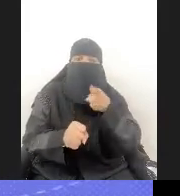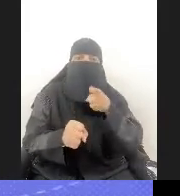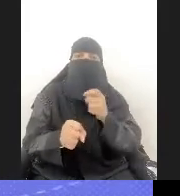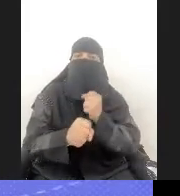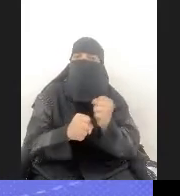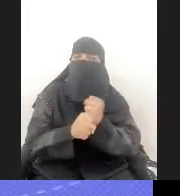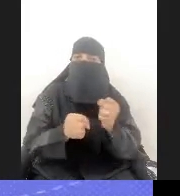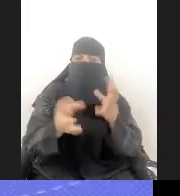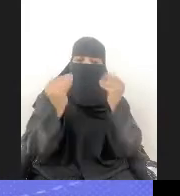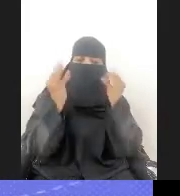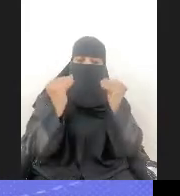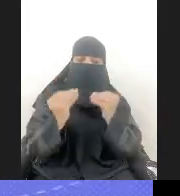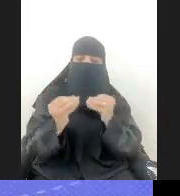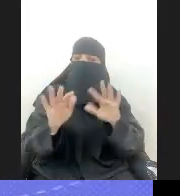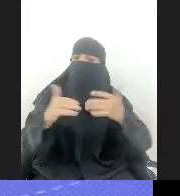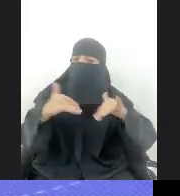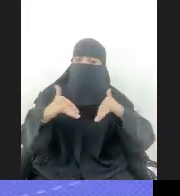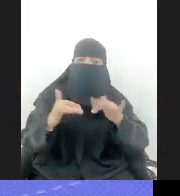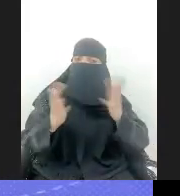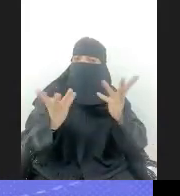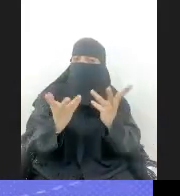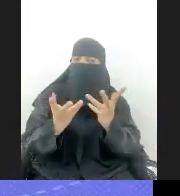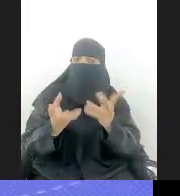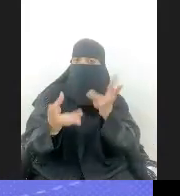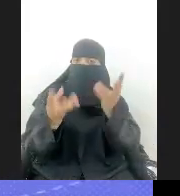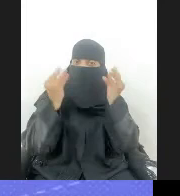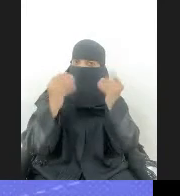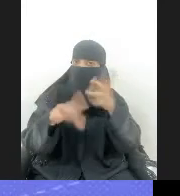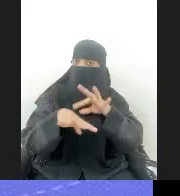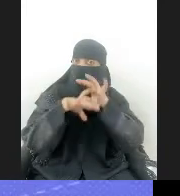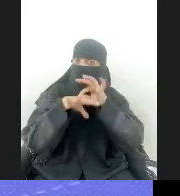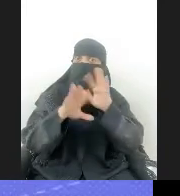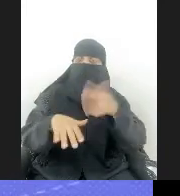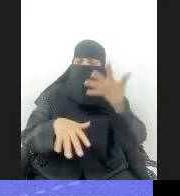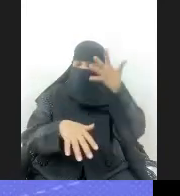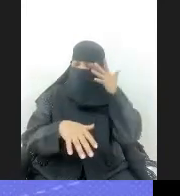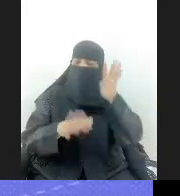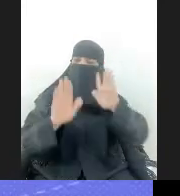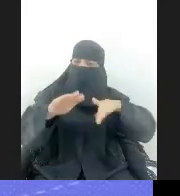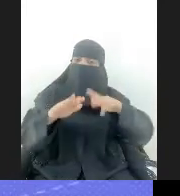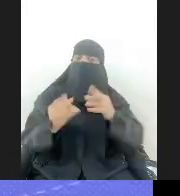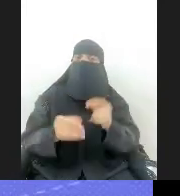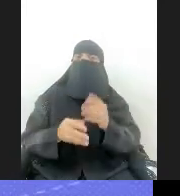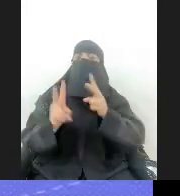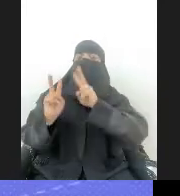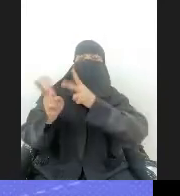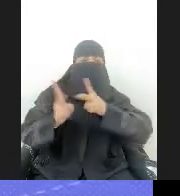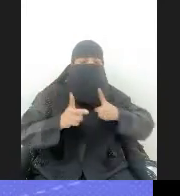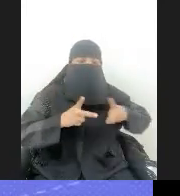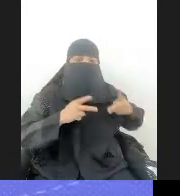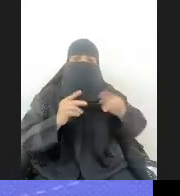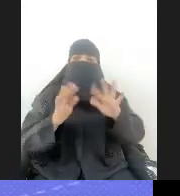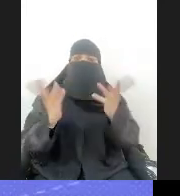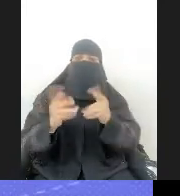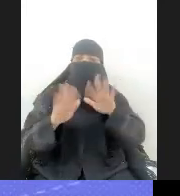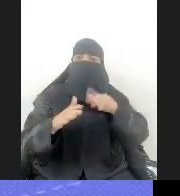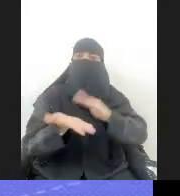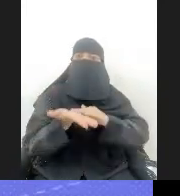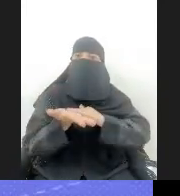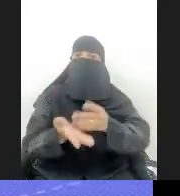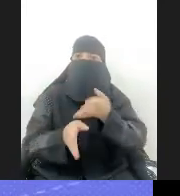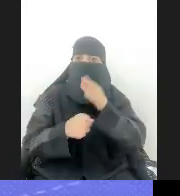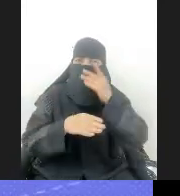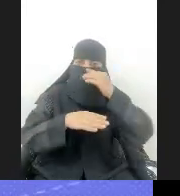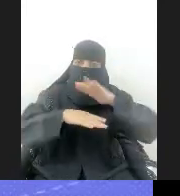التعلم، كيف يتعلم الناس. إحنا الآن لنا خبرات في تختلف خبراتنا ربما في الميدان التربوي